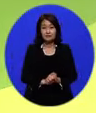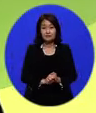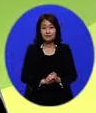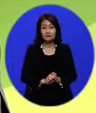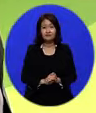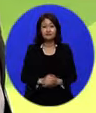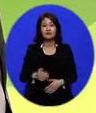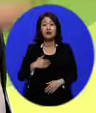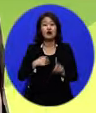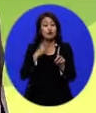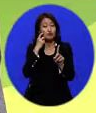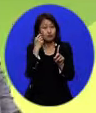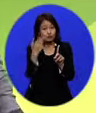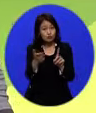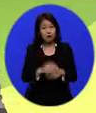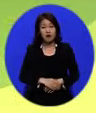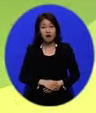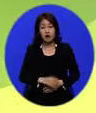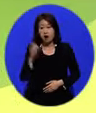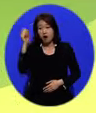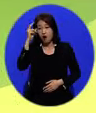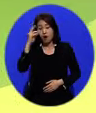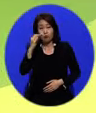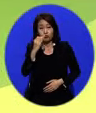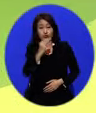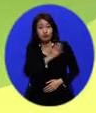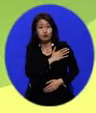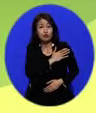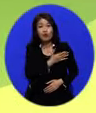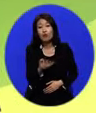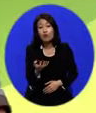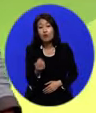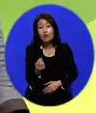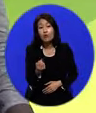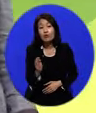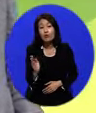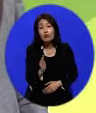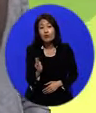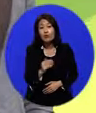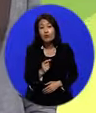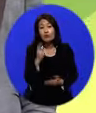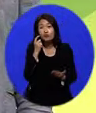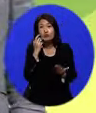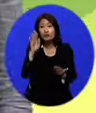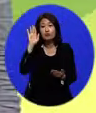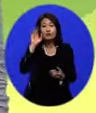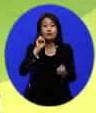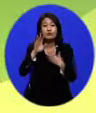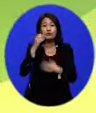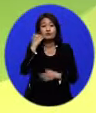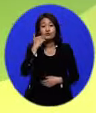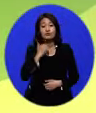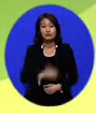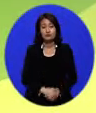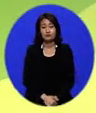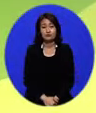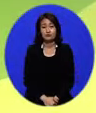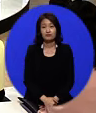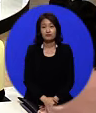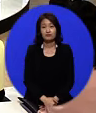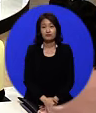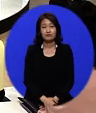제가 한번 여쭤볼게요. 자, 벼락부자란 재산이 얼마만큼 늘어야 벼락부자라고 할까요? 얘기하실 분. 얼마만큼?